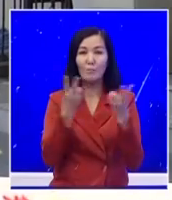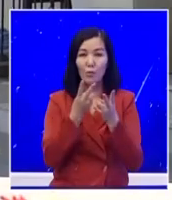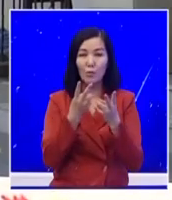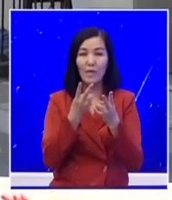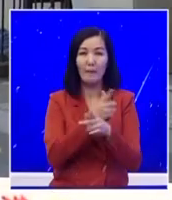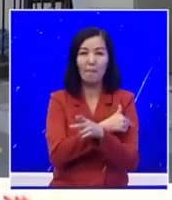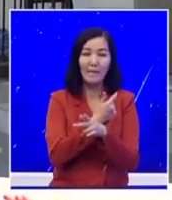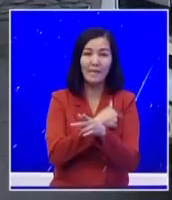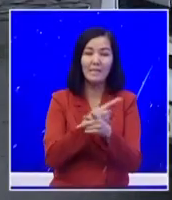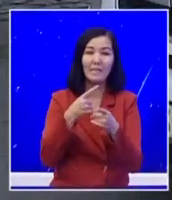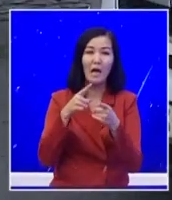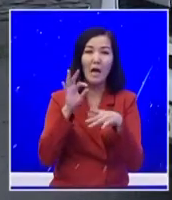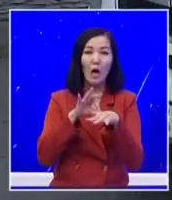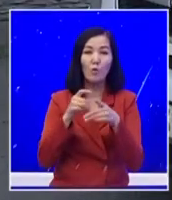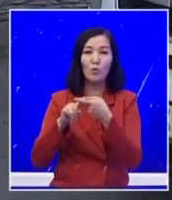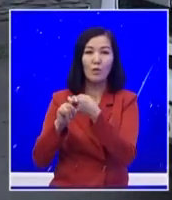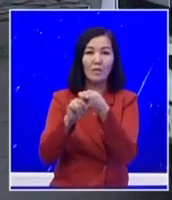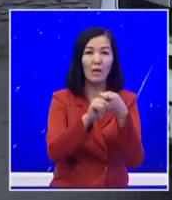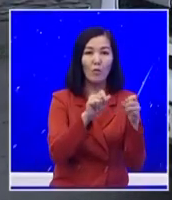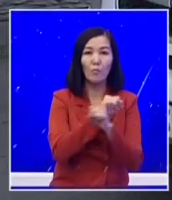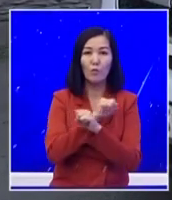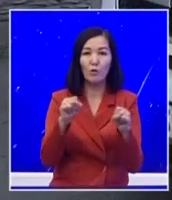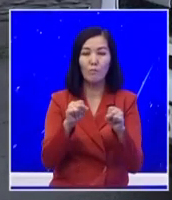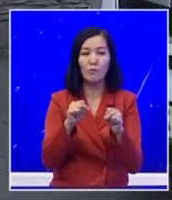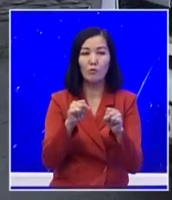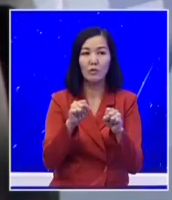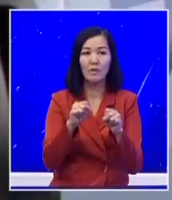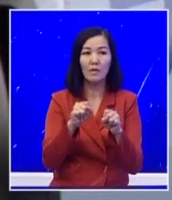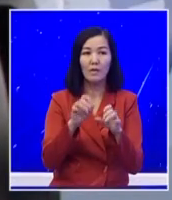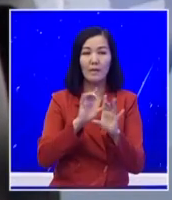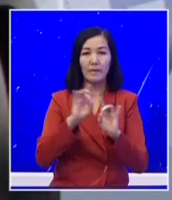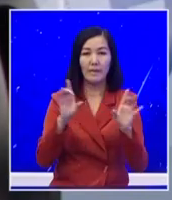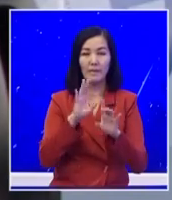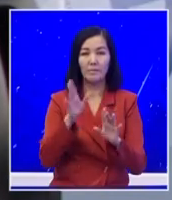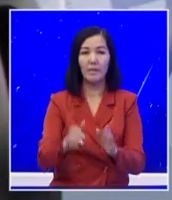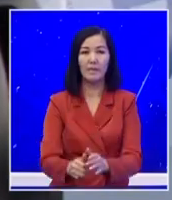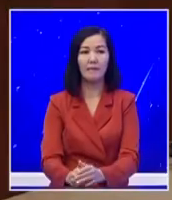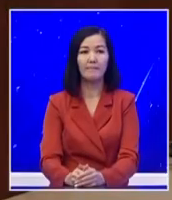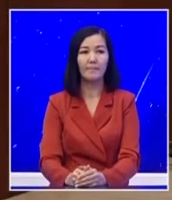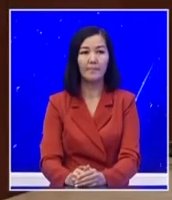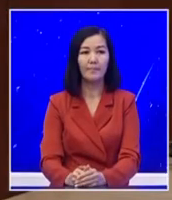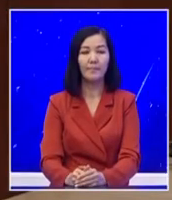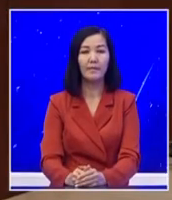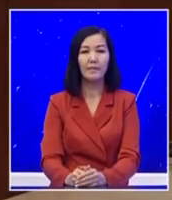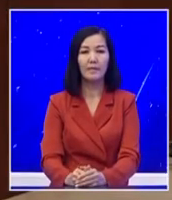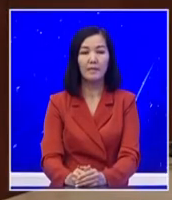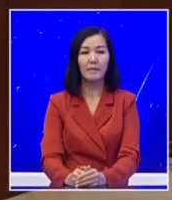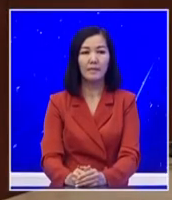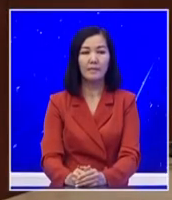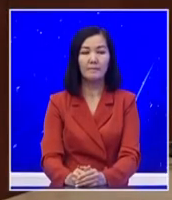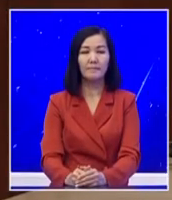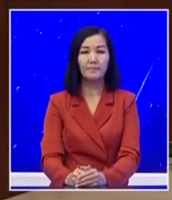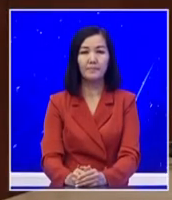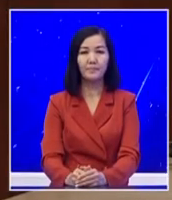мамандары инфекцияның таралауын болдырмау үшін мынандай кеңес береді. Если у вас есть такие